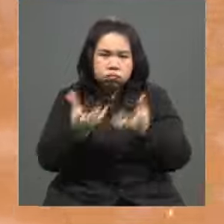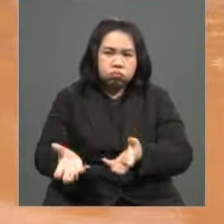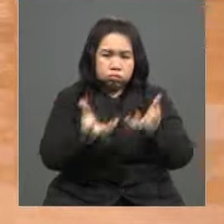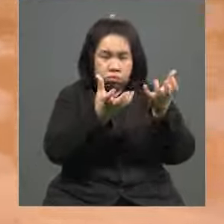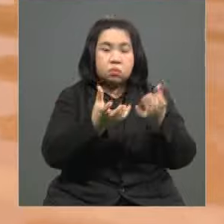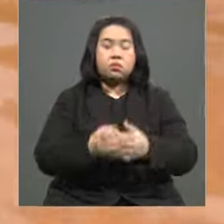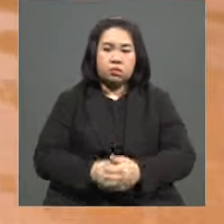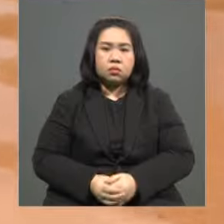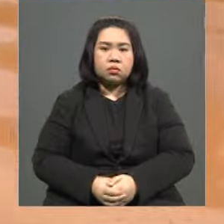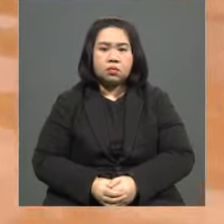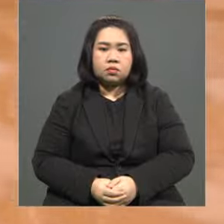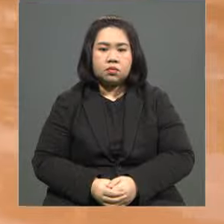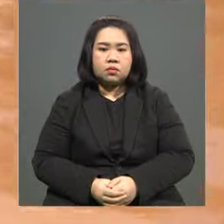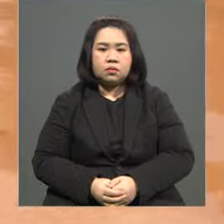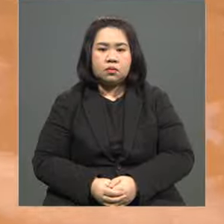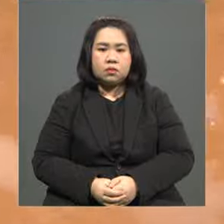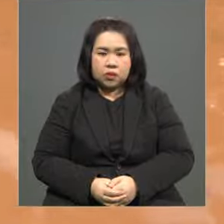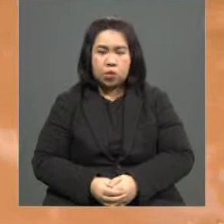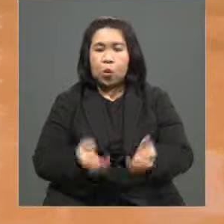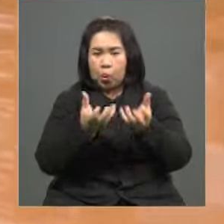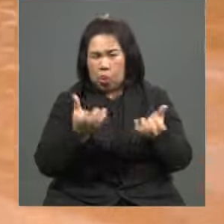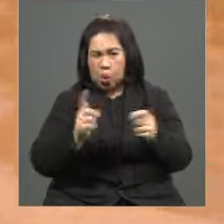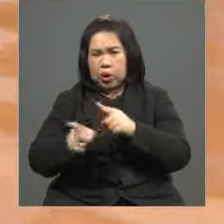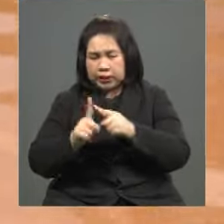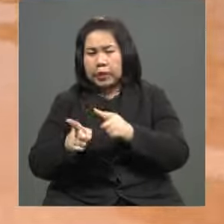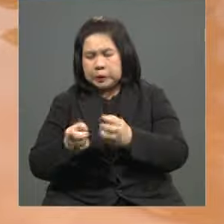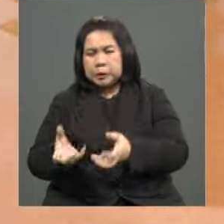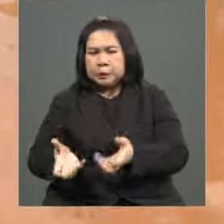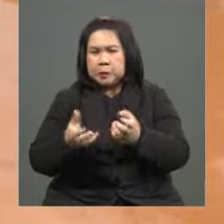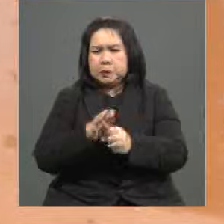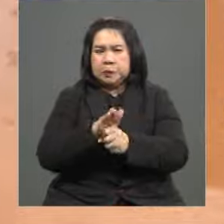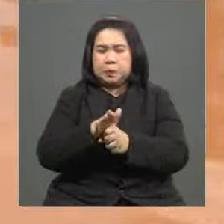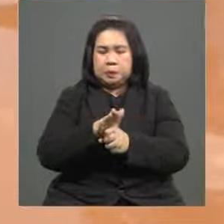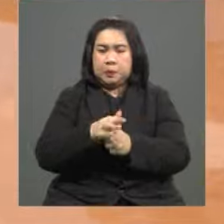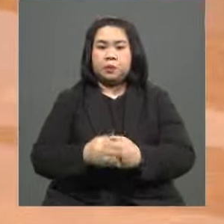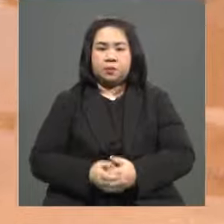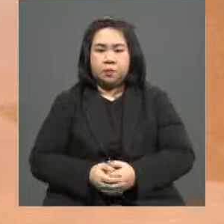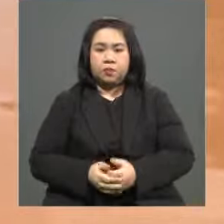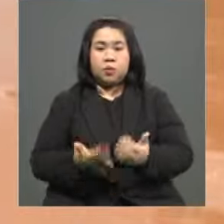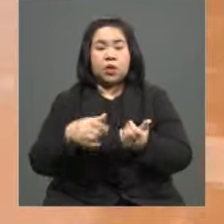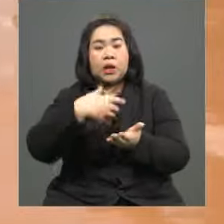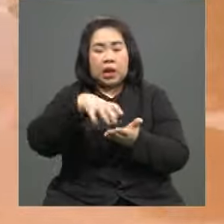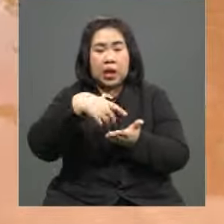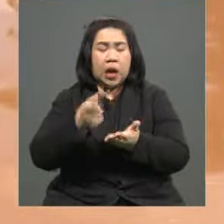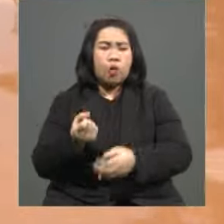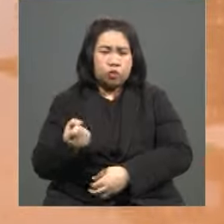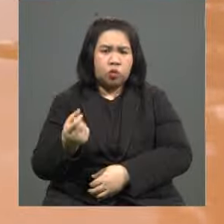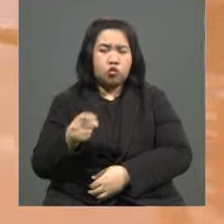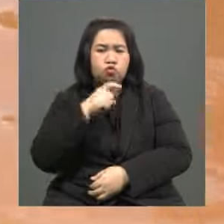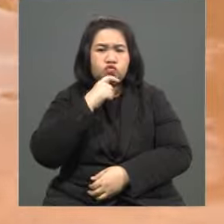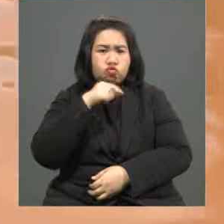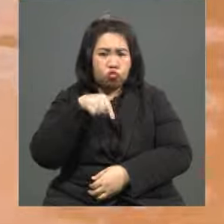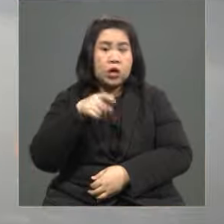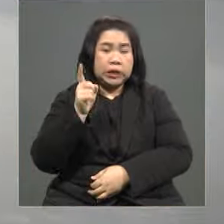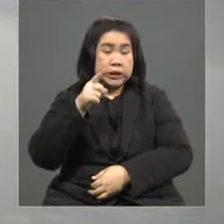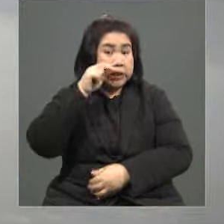ครับทำให้สามารถปกป้องเรื่องของทรัพย์สินได้ส่วนหนึ่งนะครับนี่ก็เป็นบรรยากาศสดๆในพื้นที่ที่ต้องบอกบอกว่าแม้ว่าระดับน้ำจะ